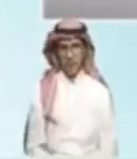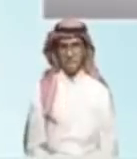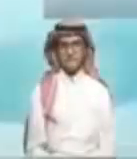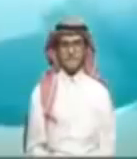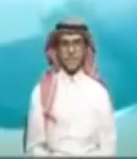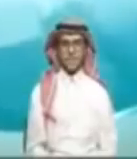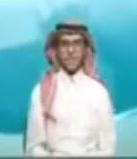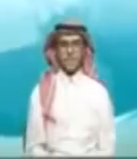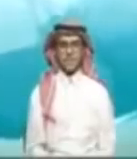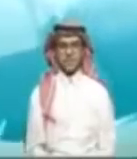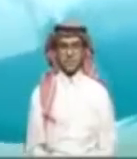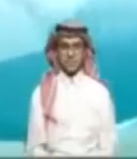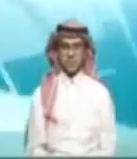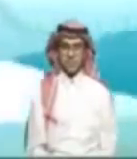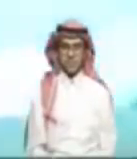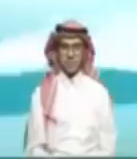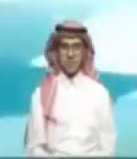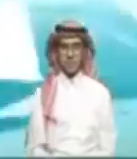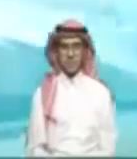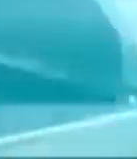شكرا لك.